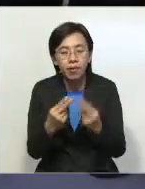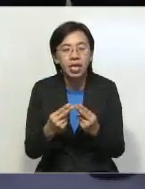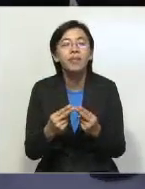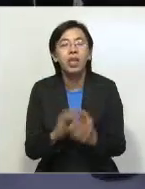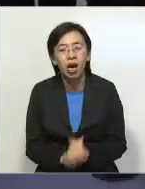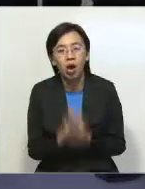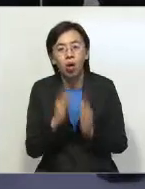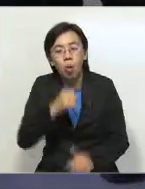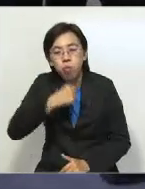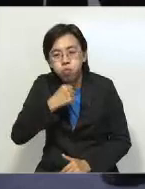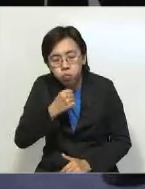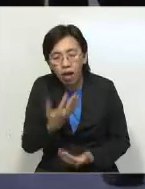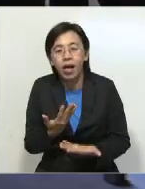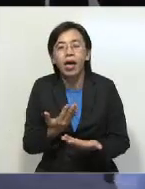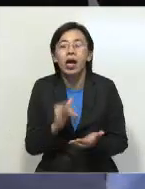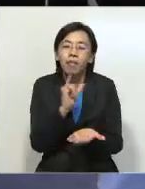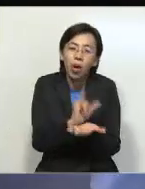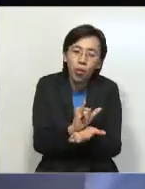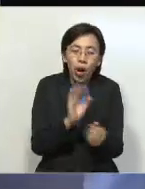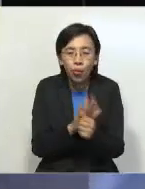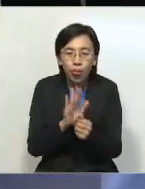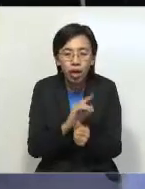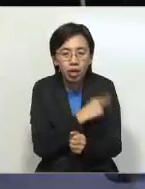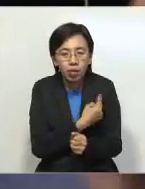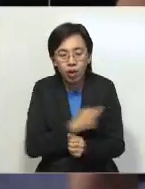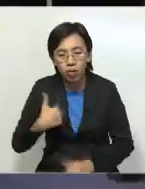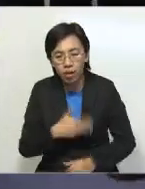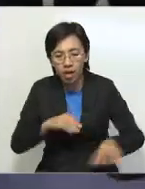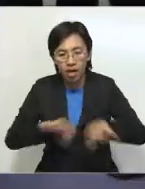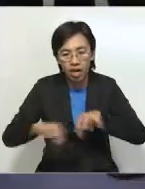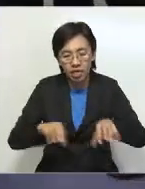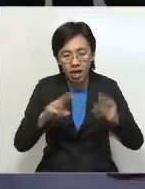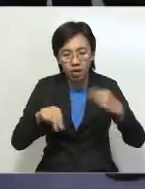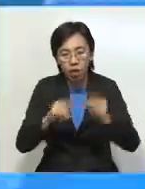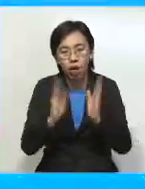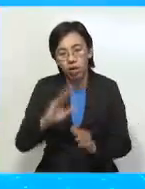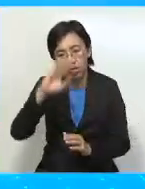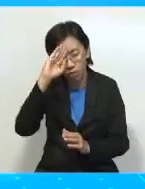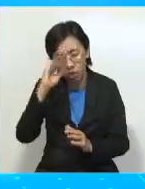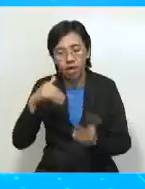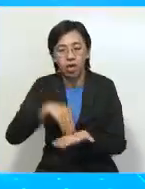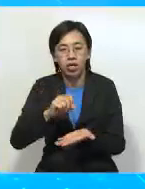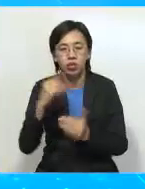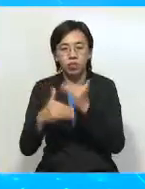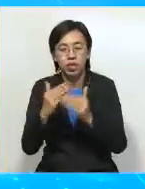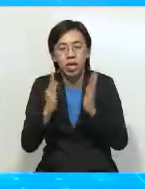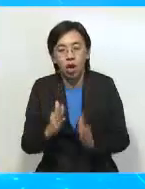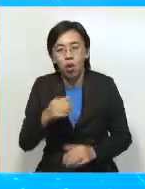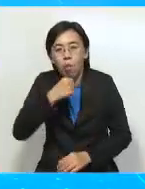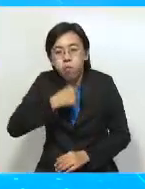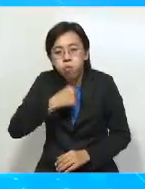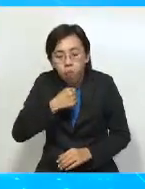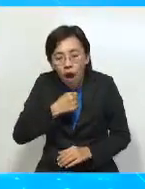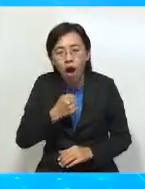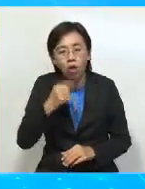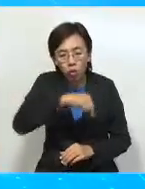อรังและผู้สูงอายุและเยี่ยมชมการใช้นวัตกรรมในการบริหารจัดการผู้ป่วยและศูนย์พัฒนาคุณภาพชีวิตผู้สูงอายุแบบคร